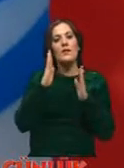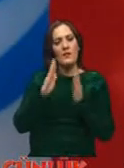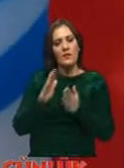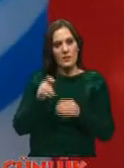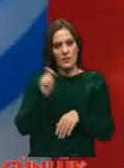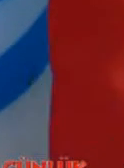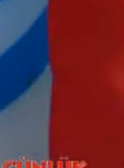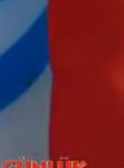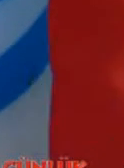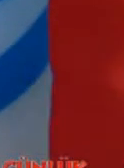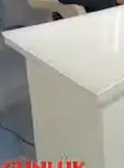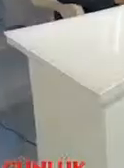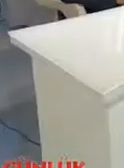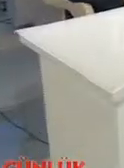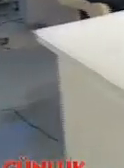devam ediyoruz.